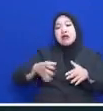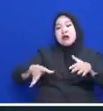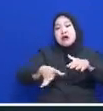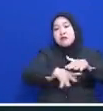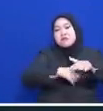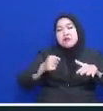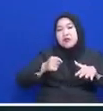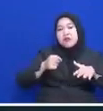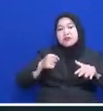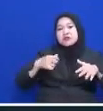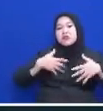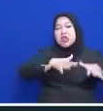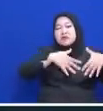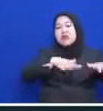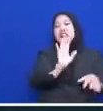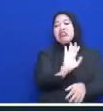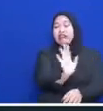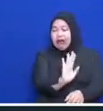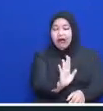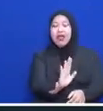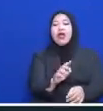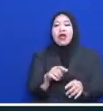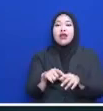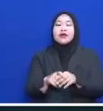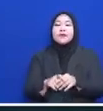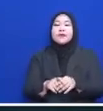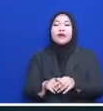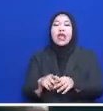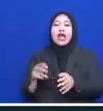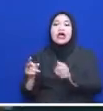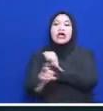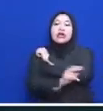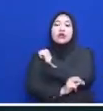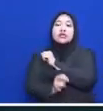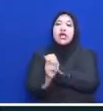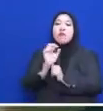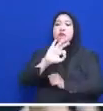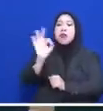korupsi merajalela dibiarkan, kemudian negara tidak memiliki sistem